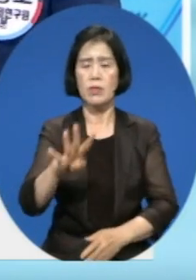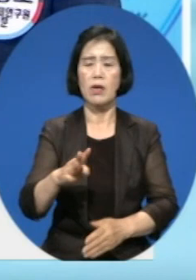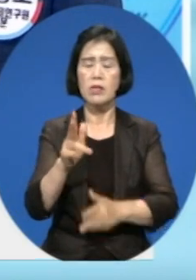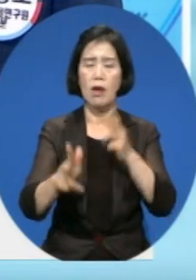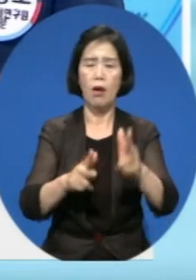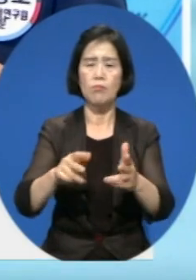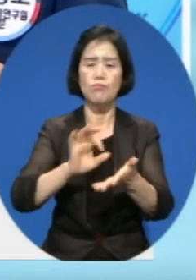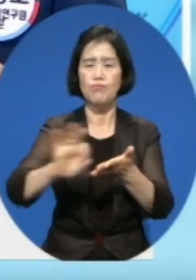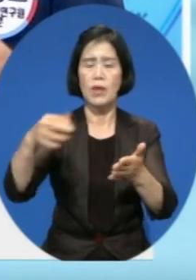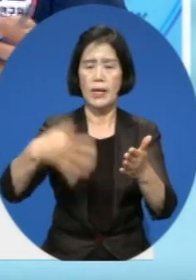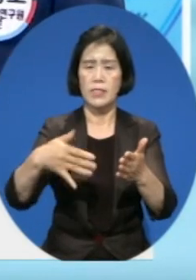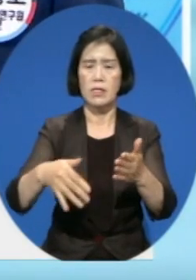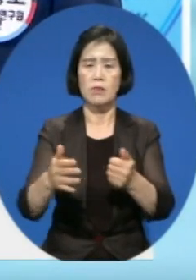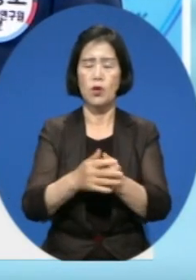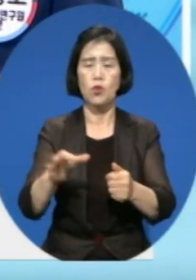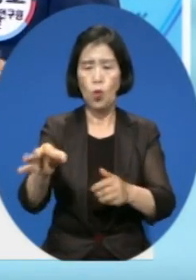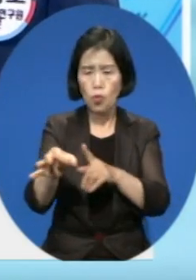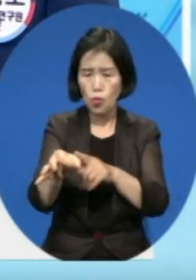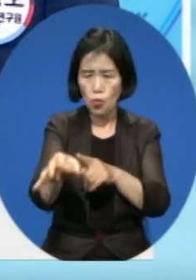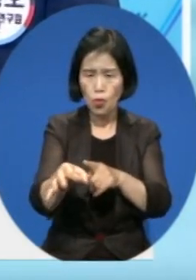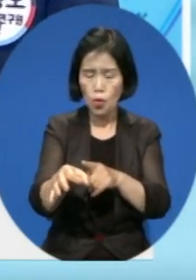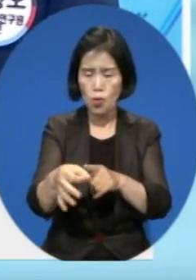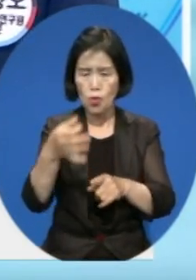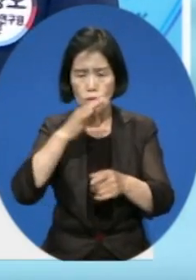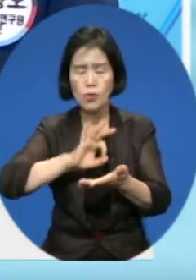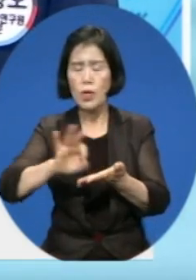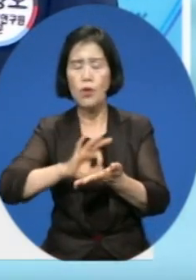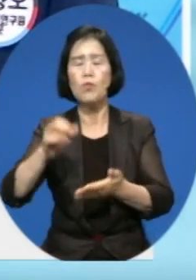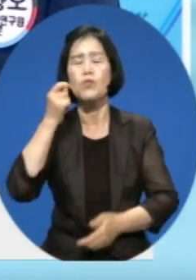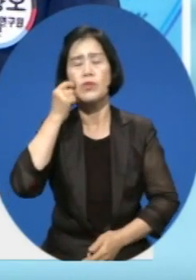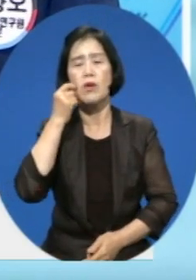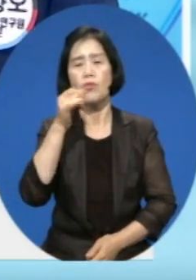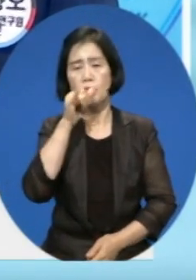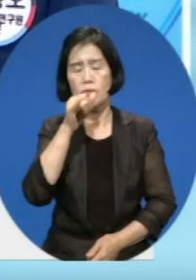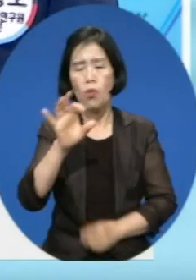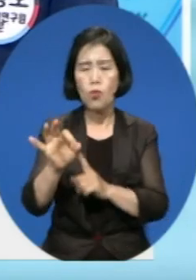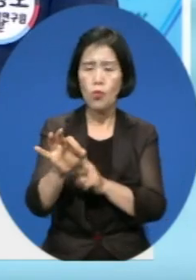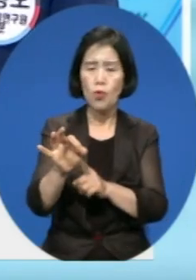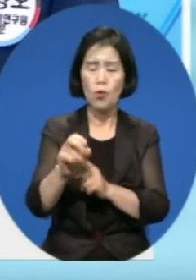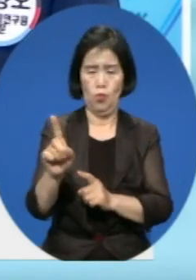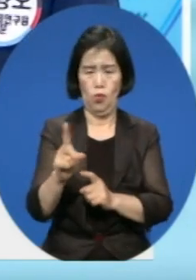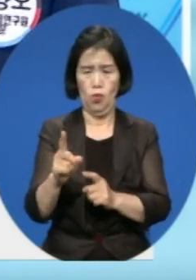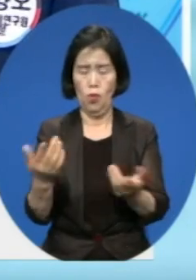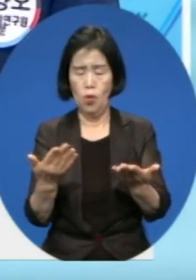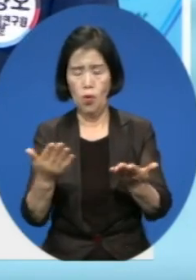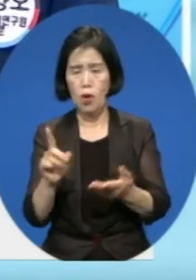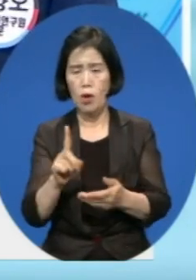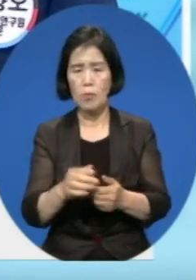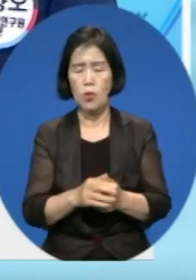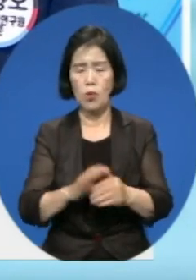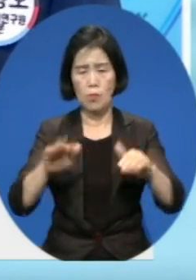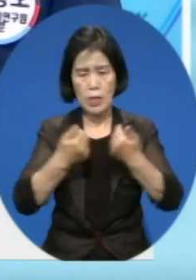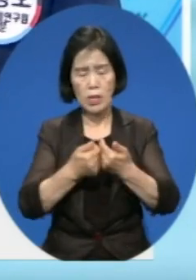그럼 이런 것들을 그냥 뭐 돈만 내놓고 효율적으로 쓰지 않을 거면은 뭐를 할 것인가? 그다음에 이제 제가 이제 역산을